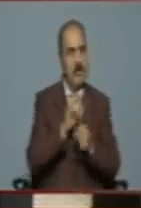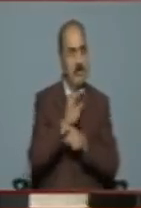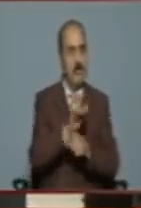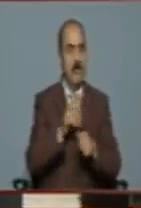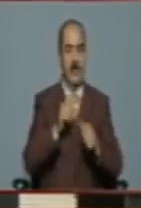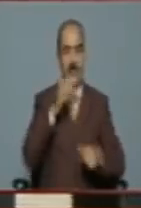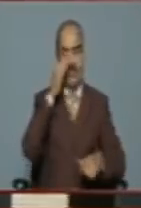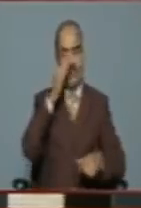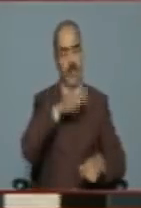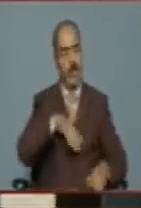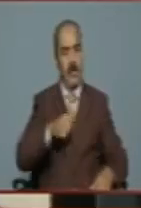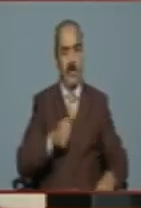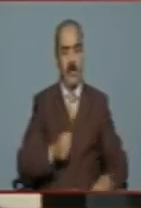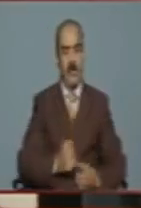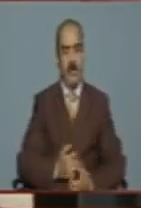جزيلا.